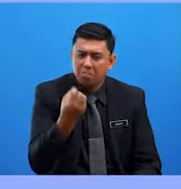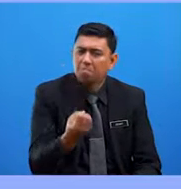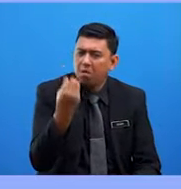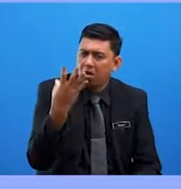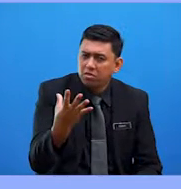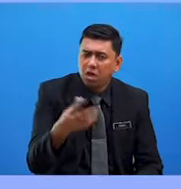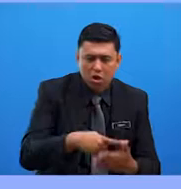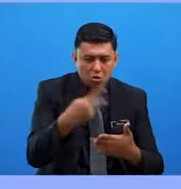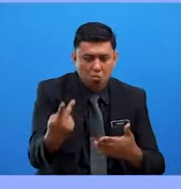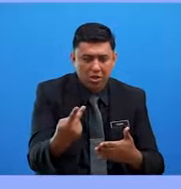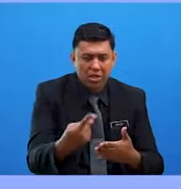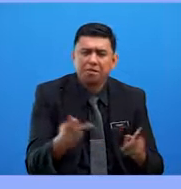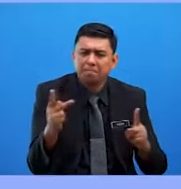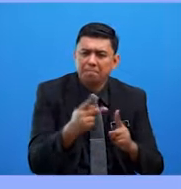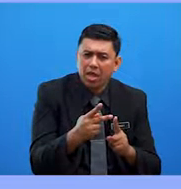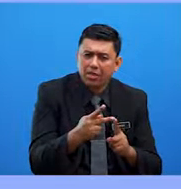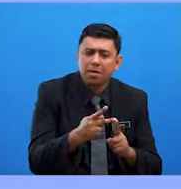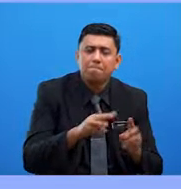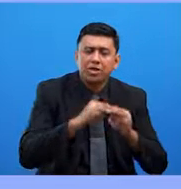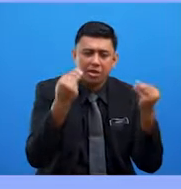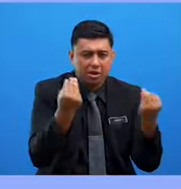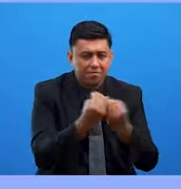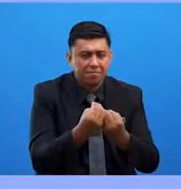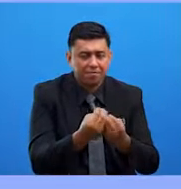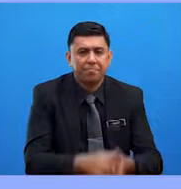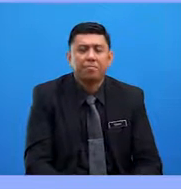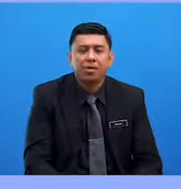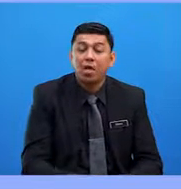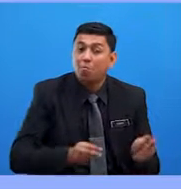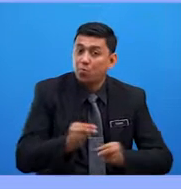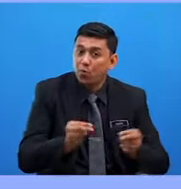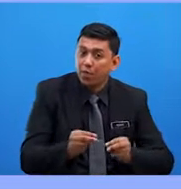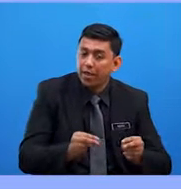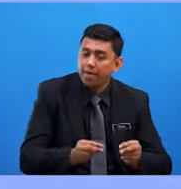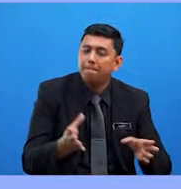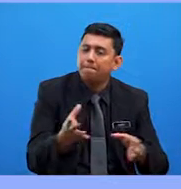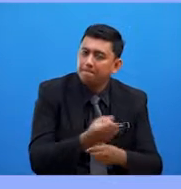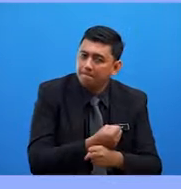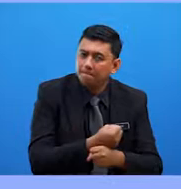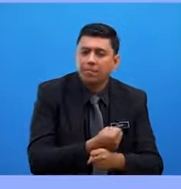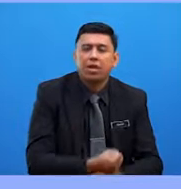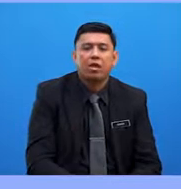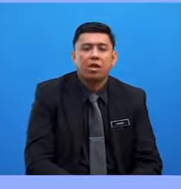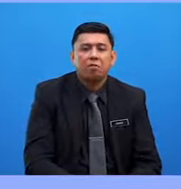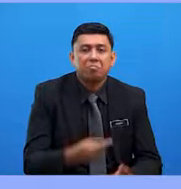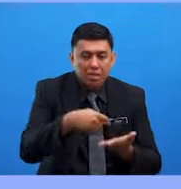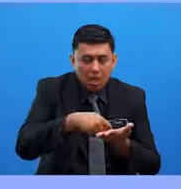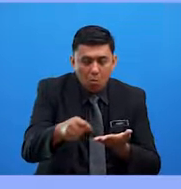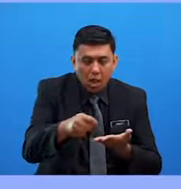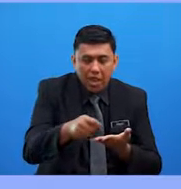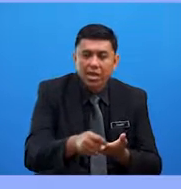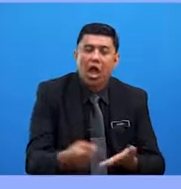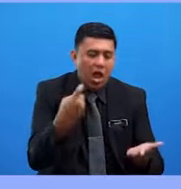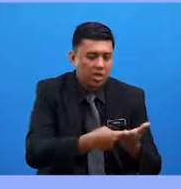berkualiti tinggi kepada masyarakat, tetapi perniagaan dapat menawarkan harga yang